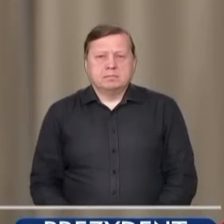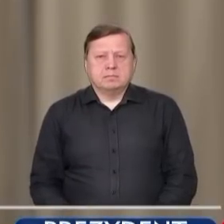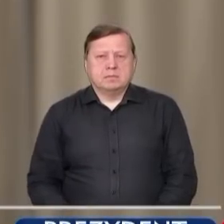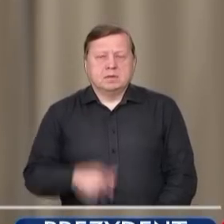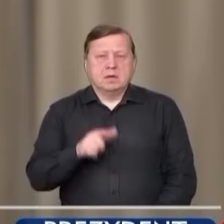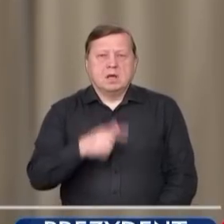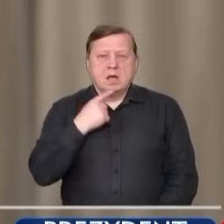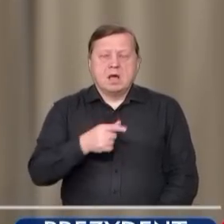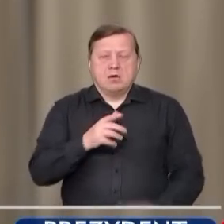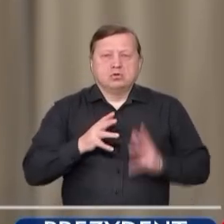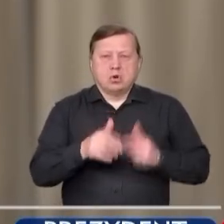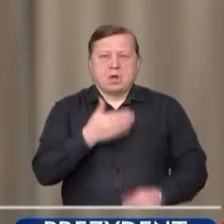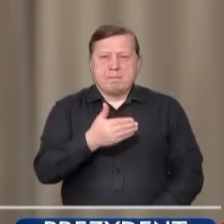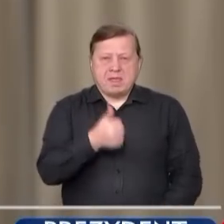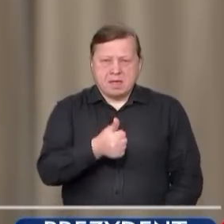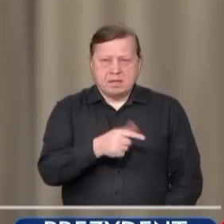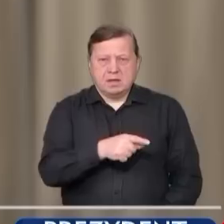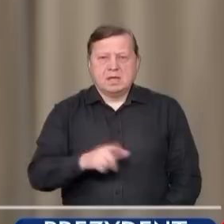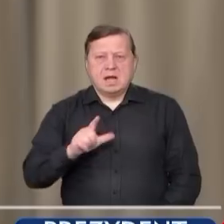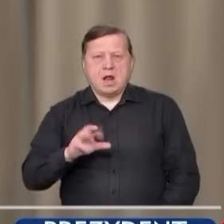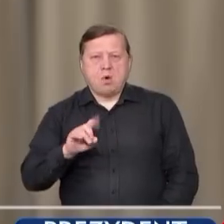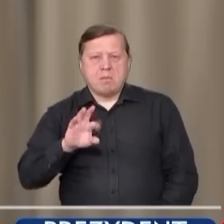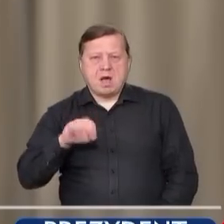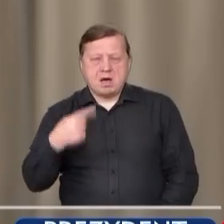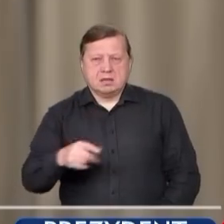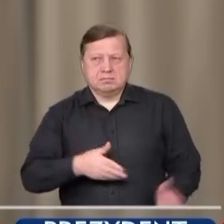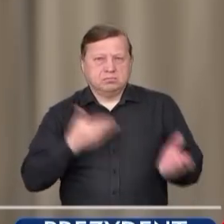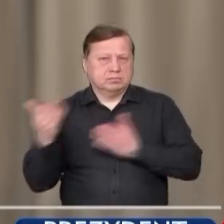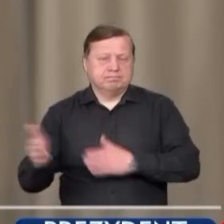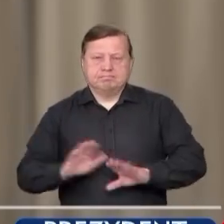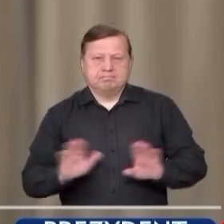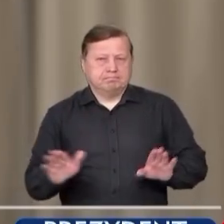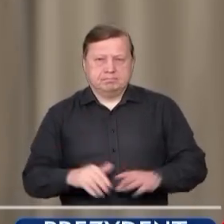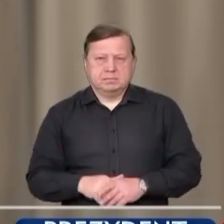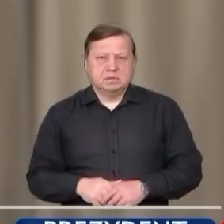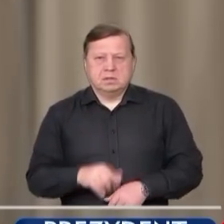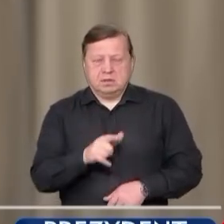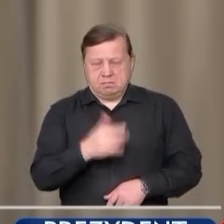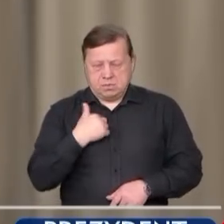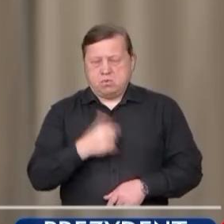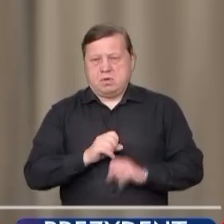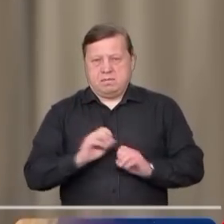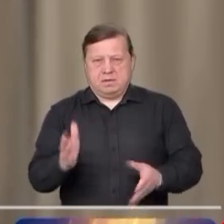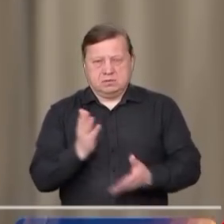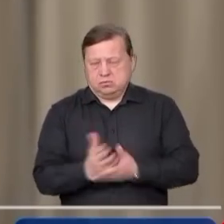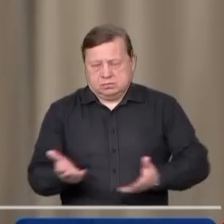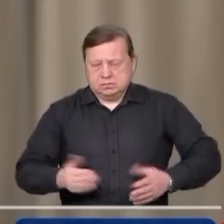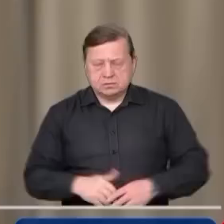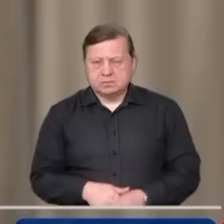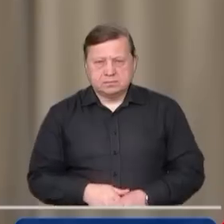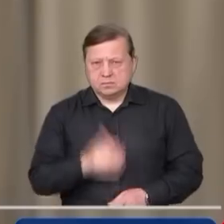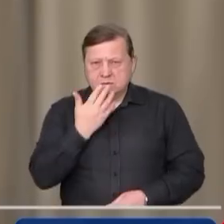przekazaniem M1 i Leopardów. Mówił to dosyć jasno. Więc